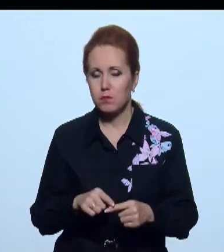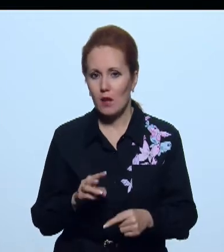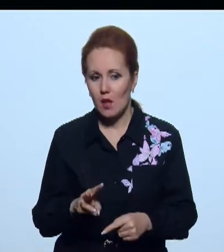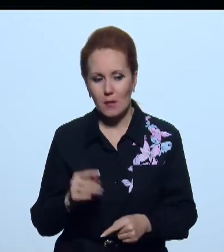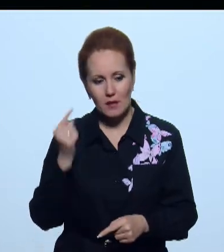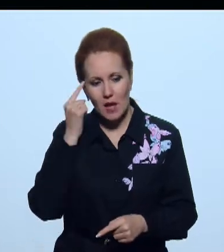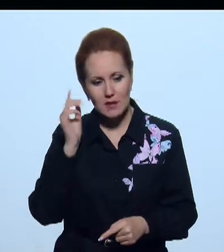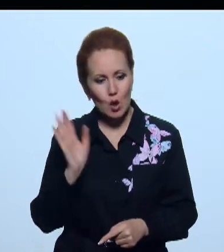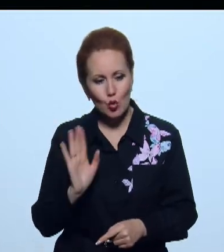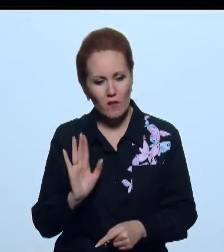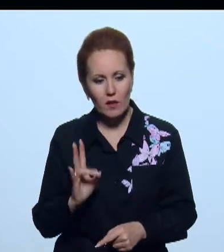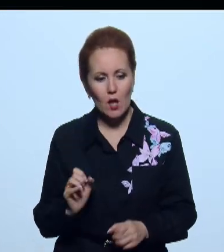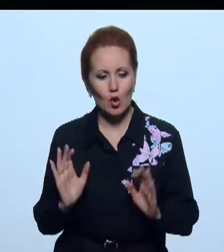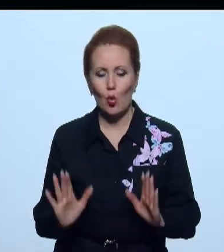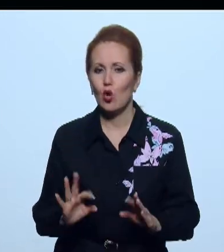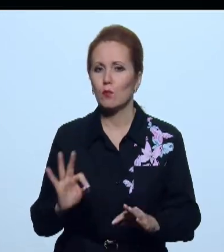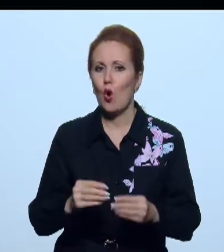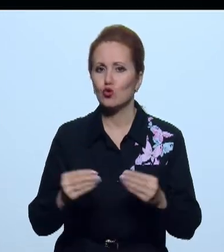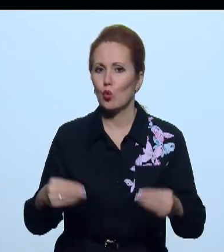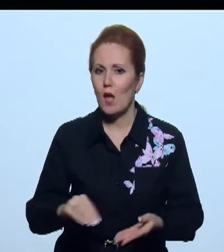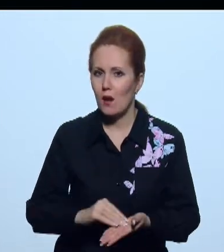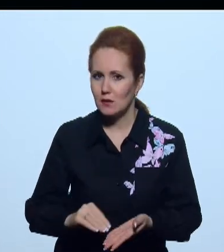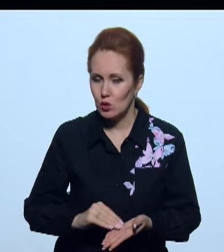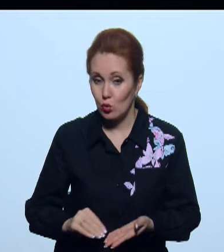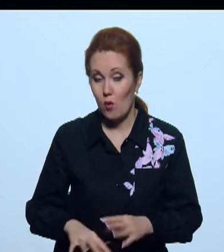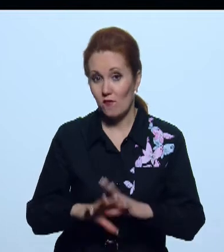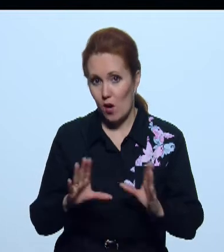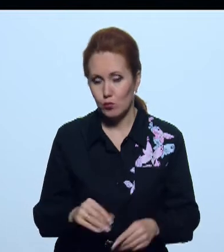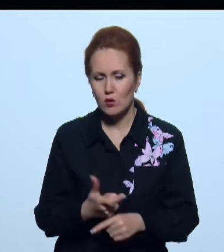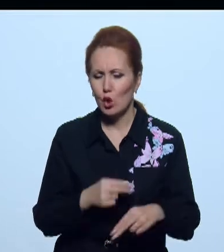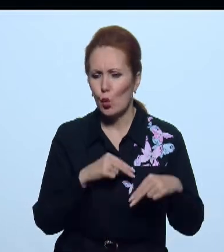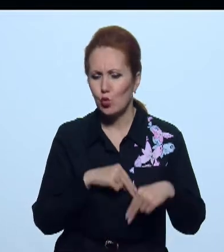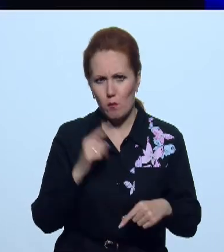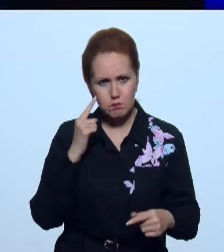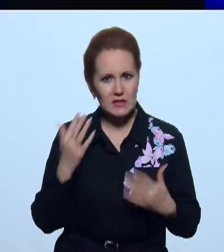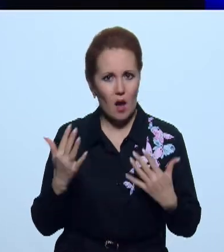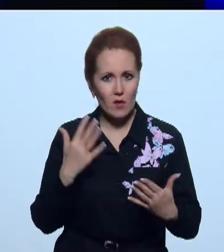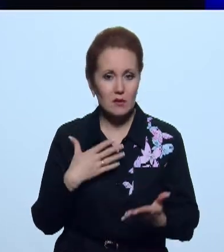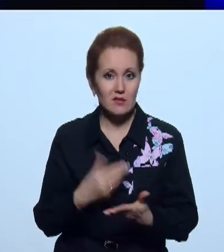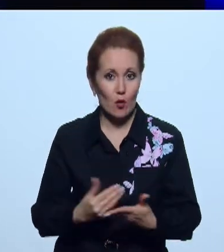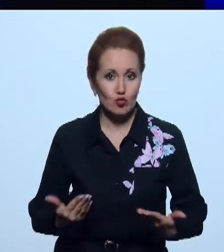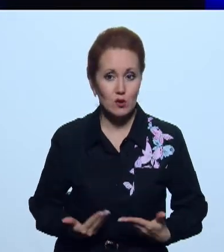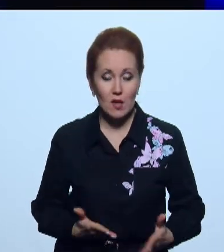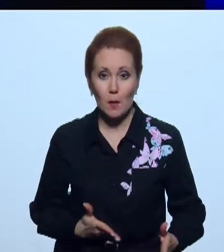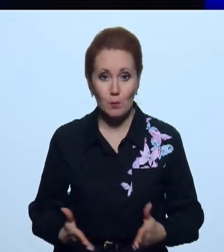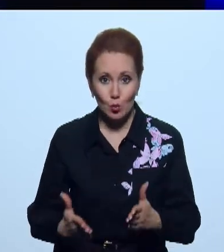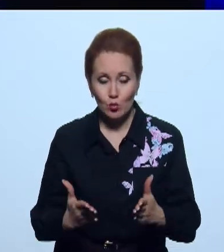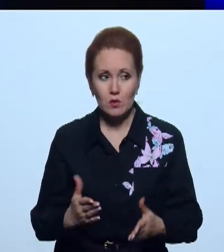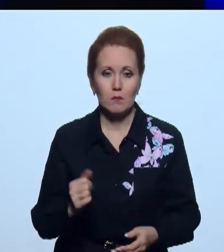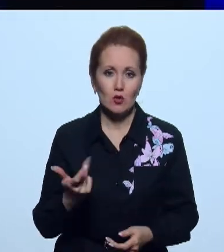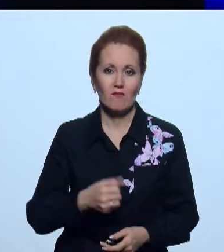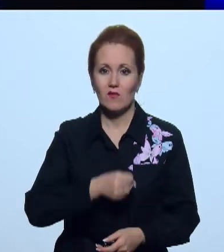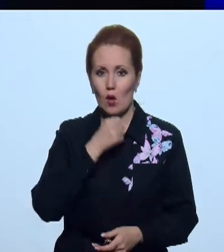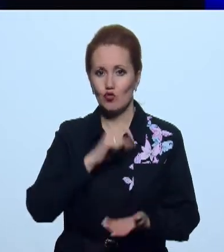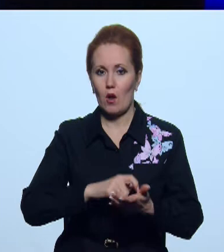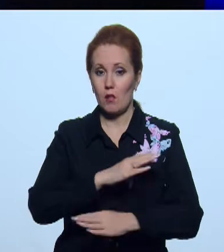не задумывалась не только про журналистику. Вообще очень с трудом представляла свой жизненный путь. Потому что в старших